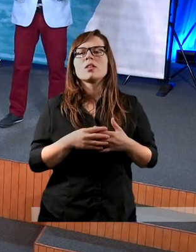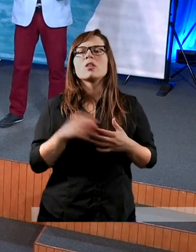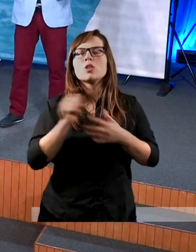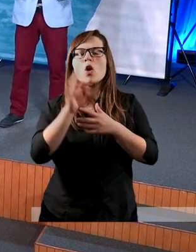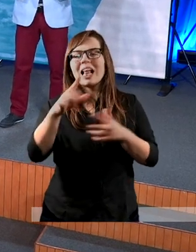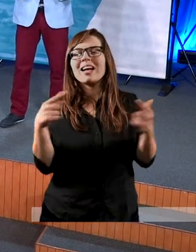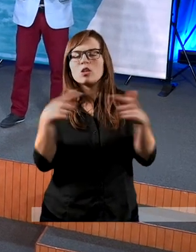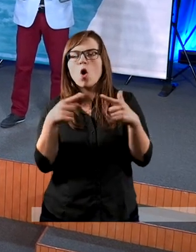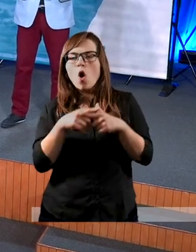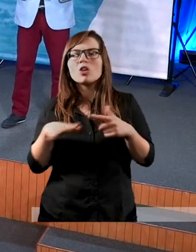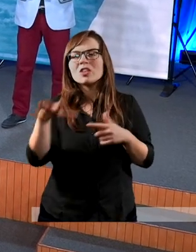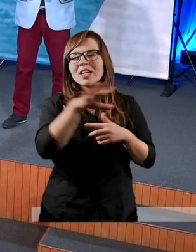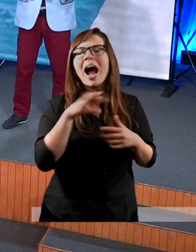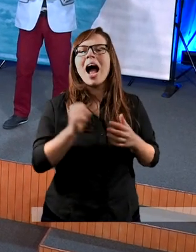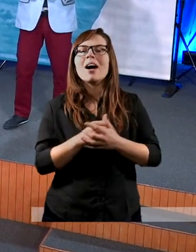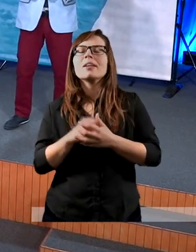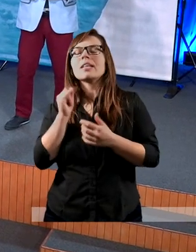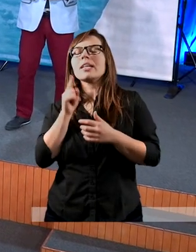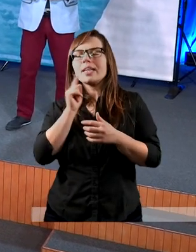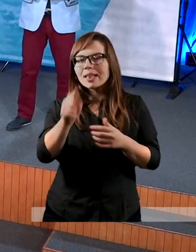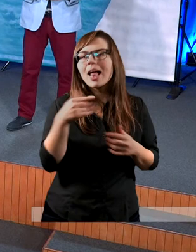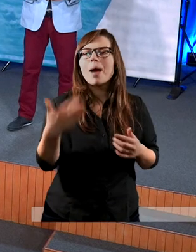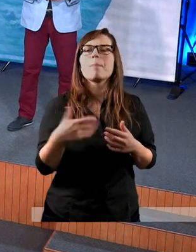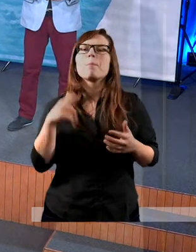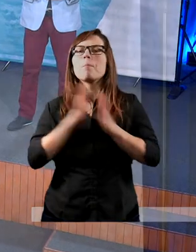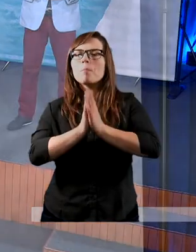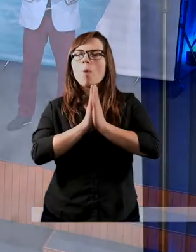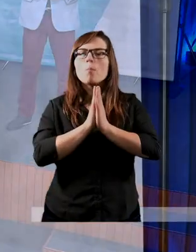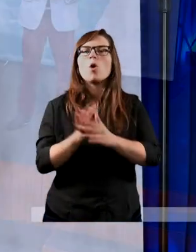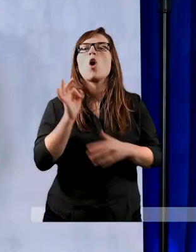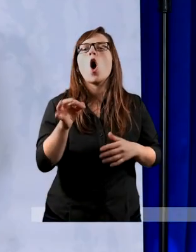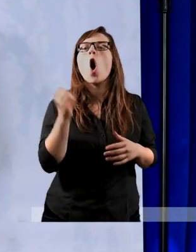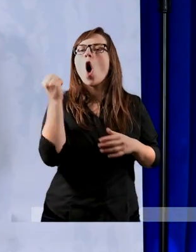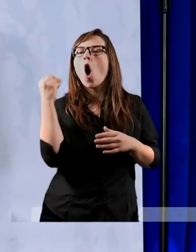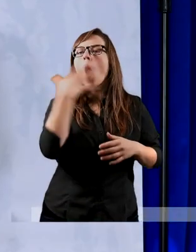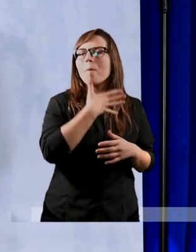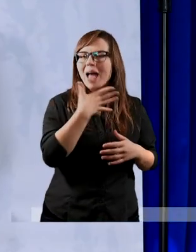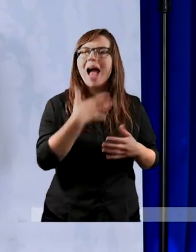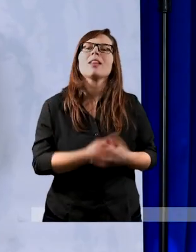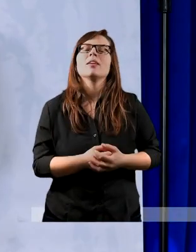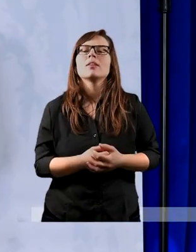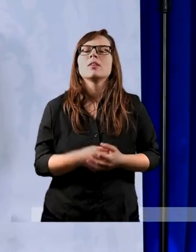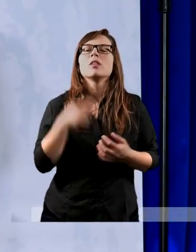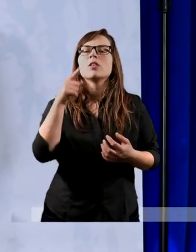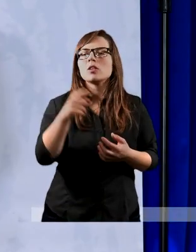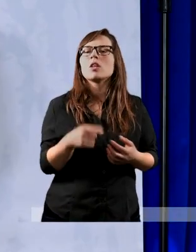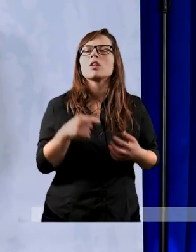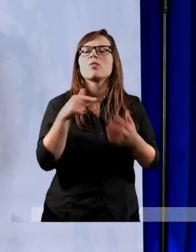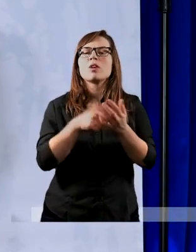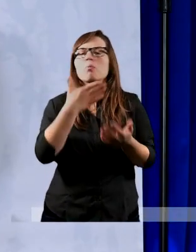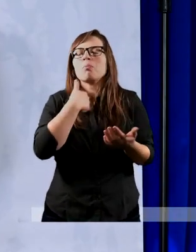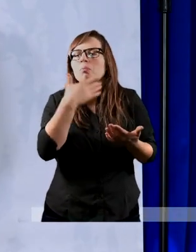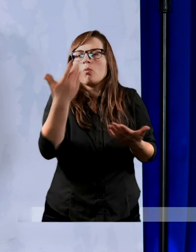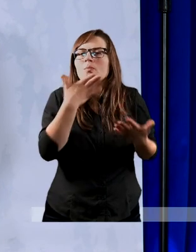do takiego kącika gastronomicznego i tam poprosiłem o obiad. No, stwierdziłem, że nie mam przy